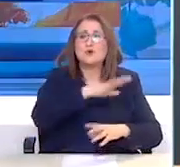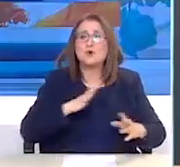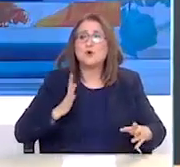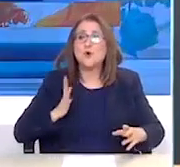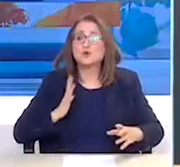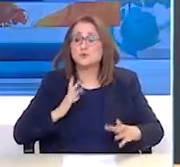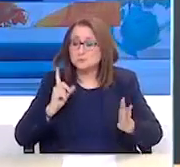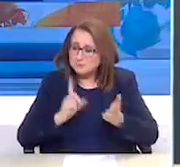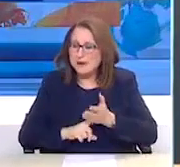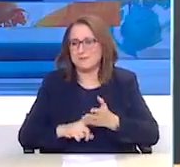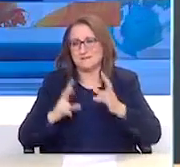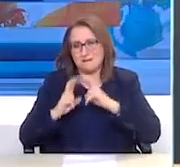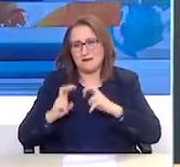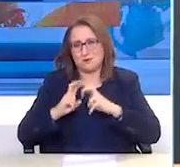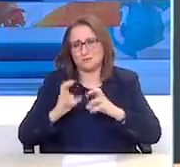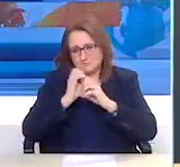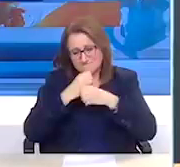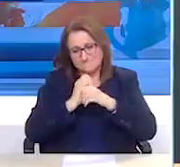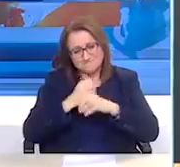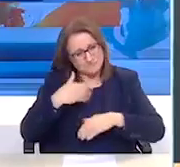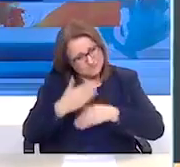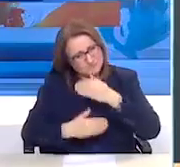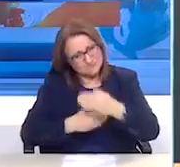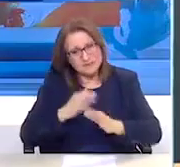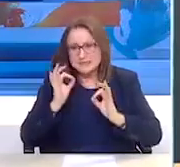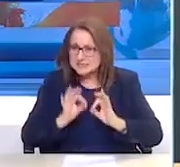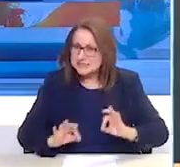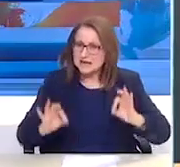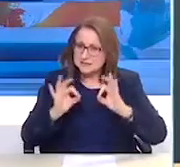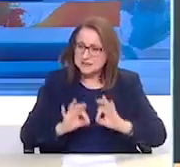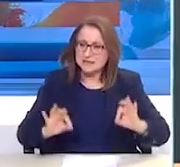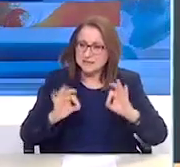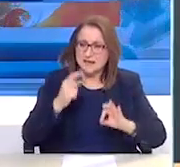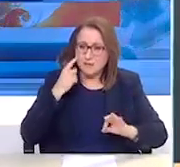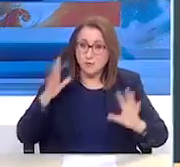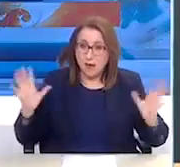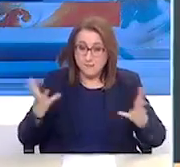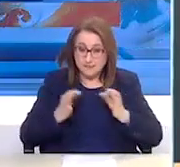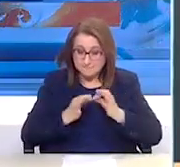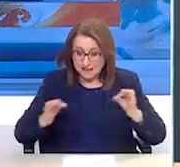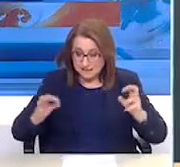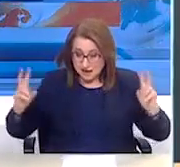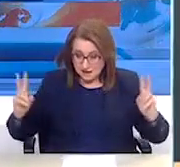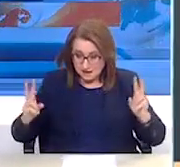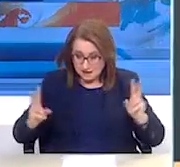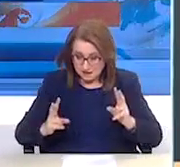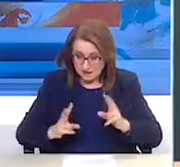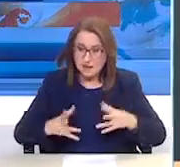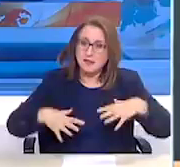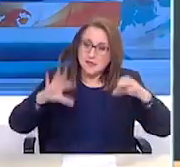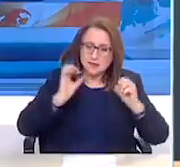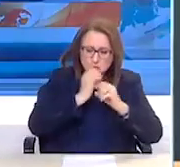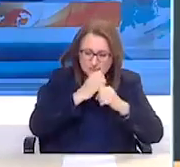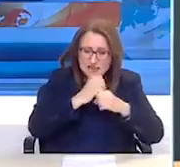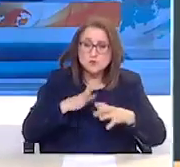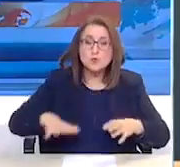υλοποιηθεί στις φάσεις στην οποία έρονται τα μέτρα. Και αυτό συζητούν οι περισσότερες χώρες αυτή τη στιγμή. Και φυσικά η επάρκεια τεστ για αυτή